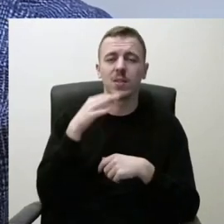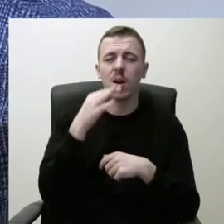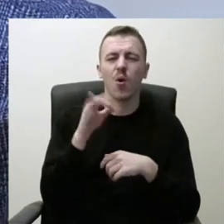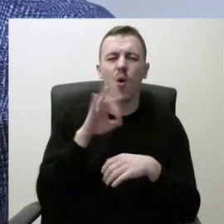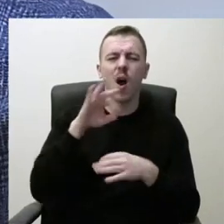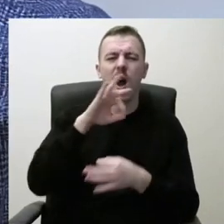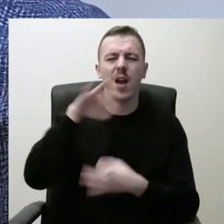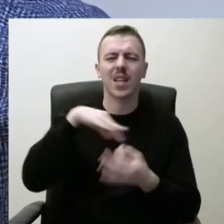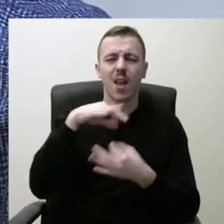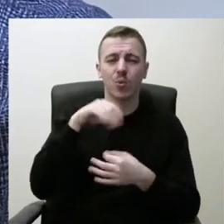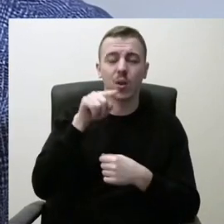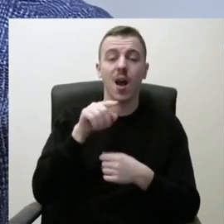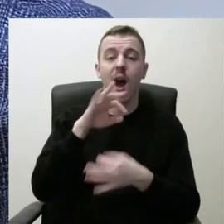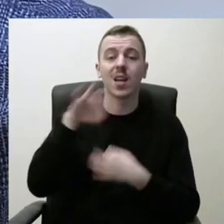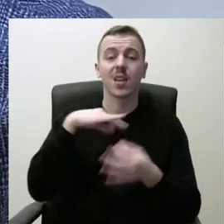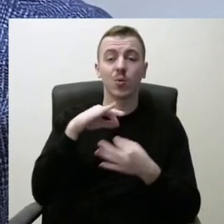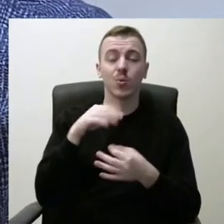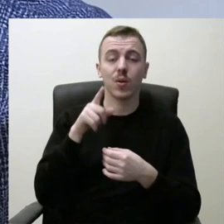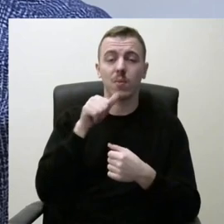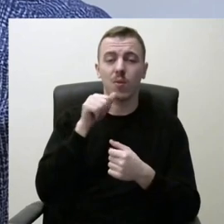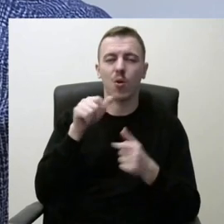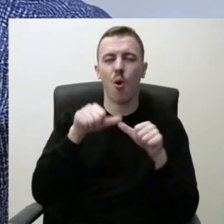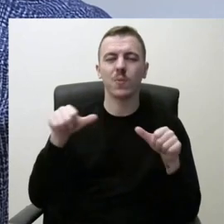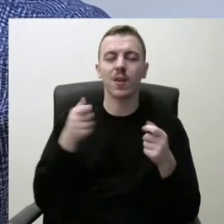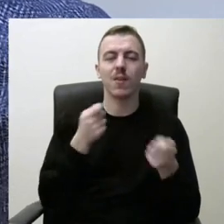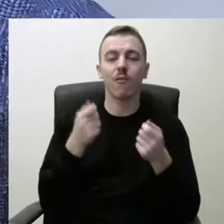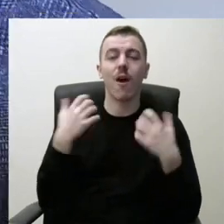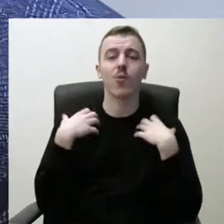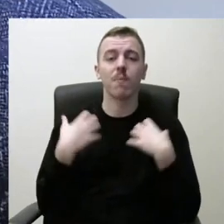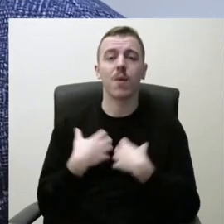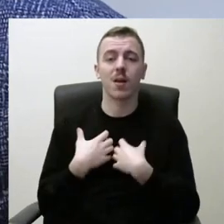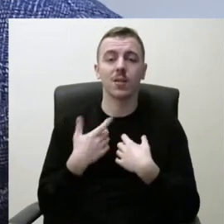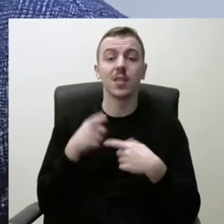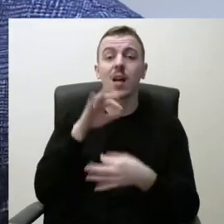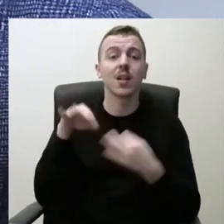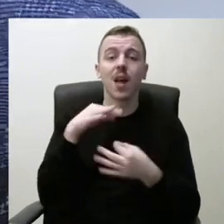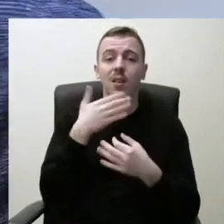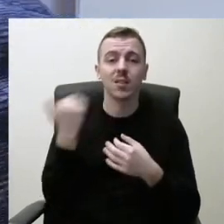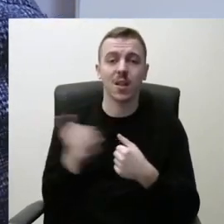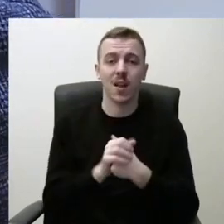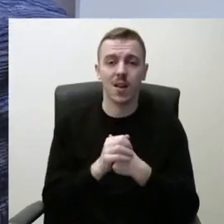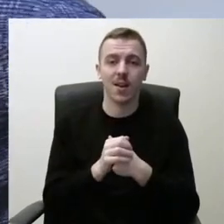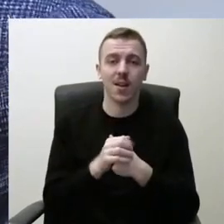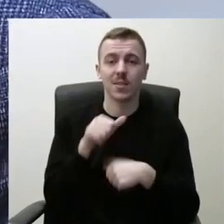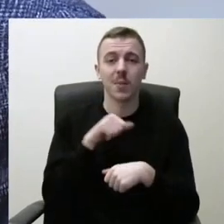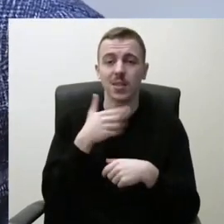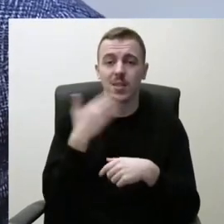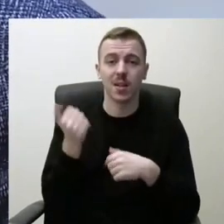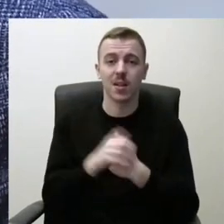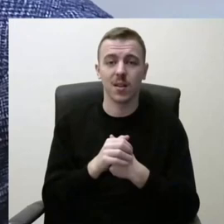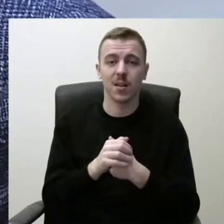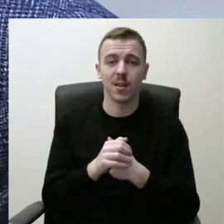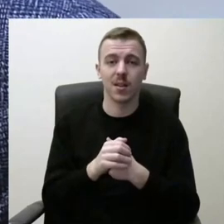architektus. Architektų, sakykime, tai komisijai vadovauja meras, kuris net nėra architektas. Apskritai negirdimas architektų balsas